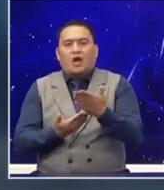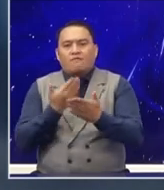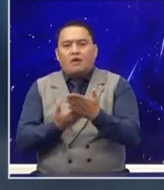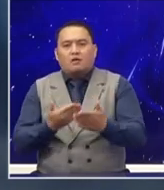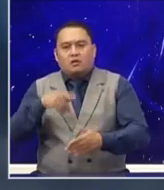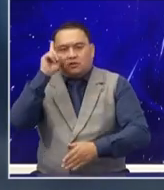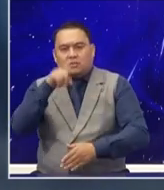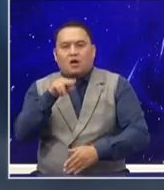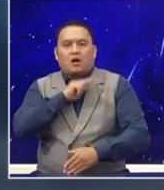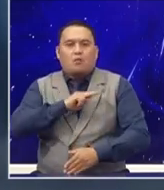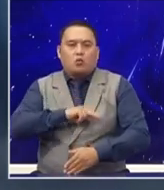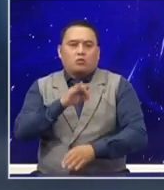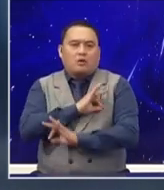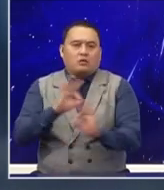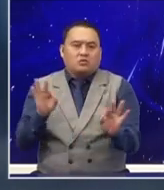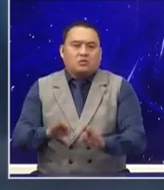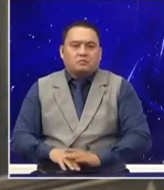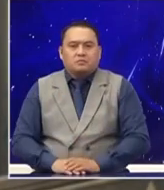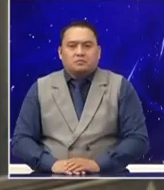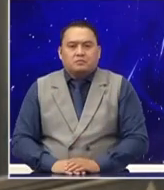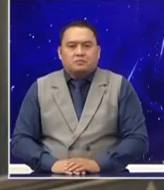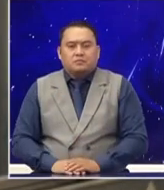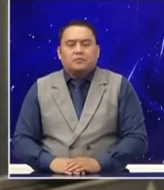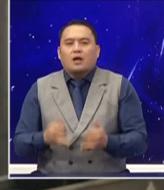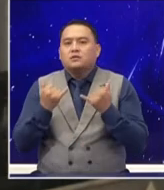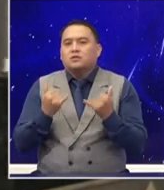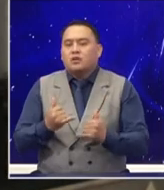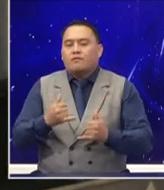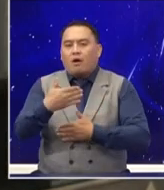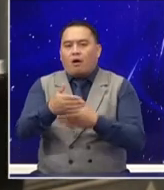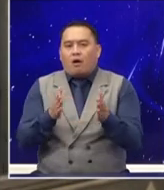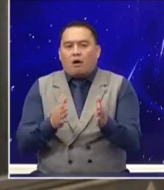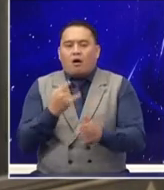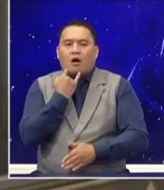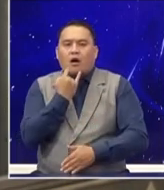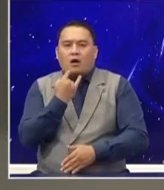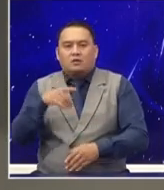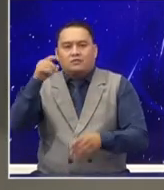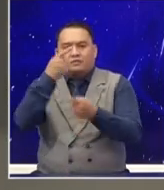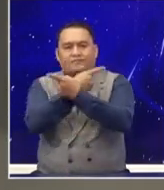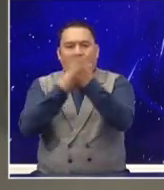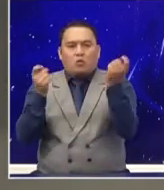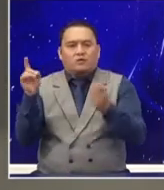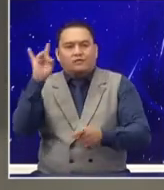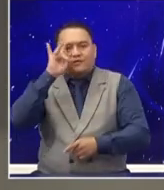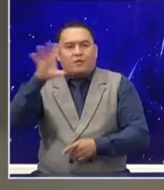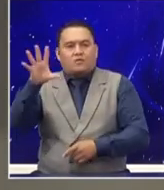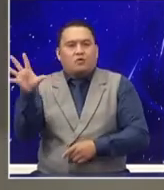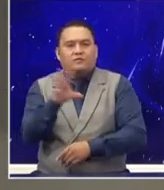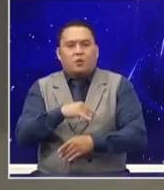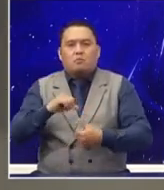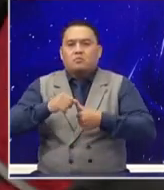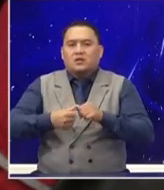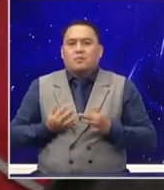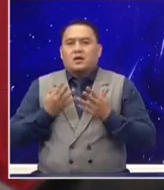я знаю свою работу на отлично. Сегодня продукция Кайнар АКБ известна далеко за пределами Казахстана. Один из